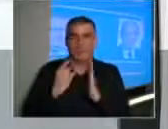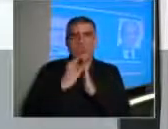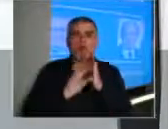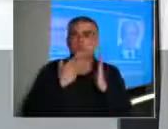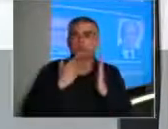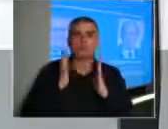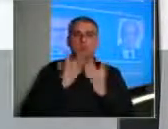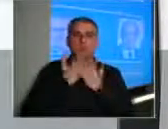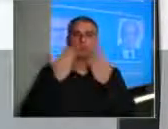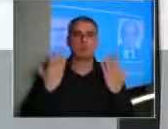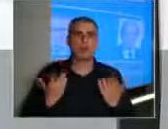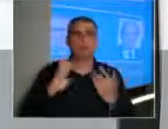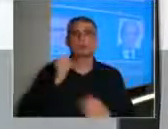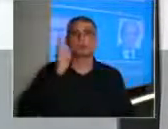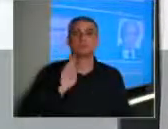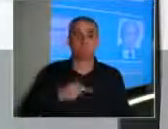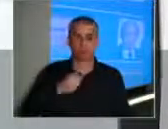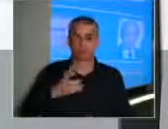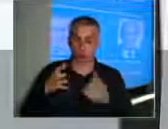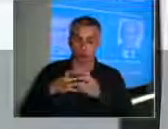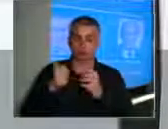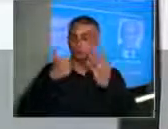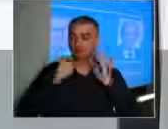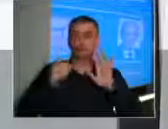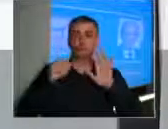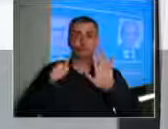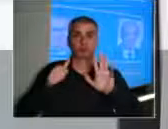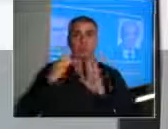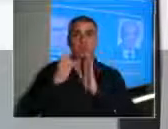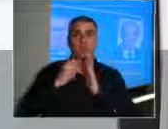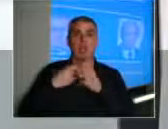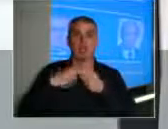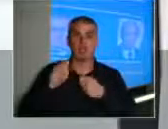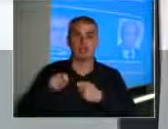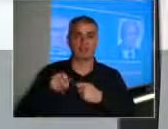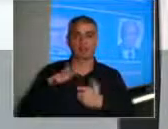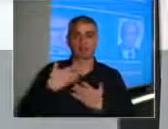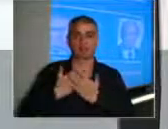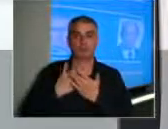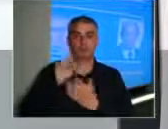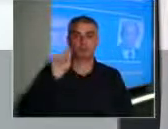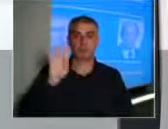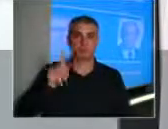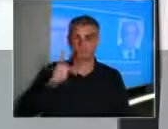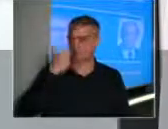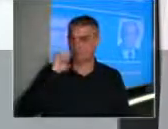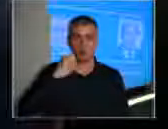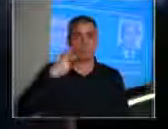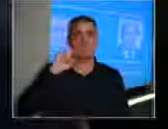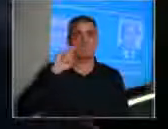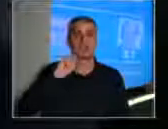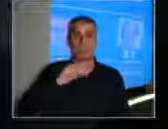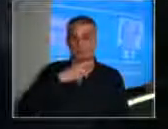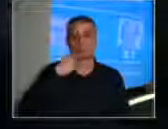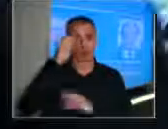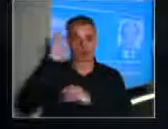בישראל מאוד מאוד ברור שאם יש גוש של 66 ח"כים שממליצים כולם על נתניהו, ואתמול פייגלין הודיע בצורה